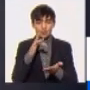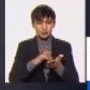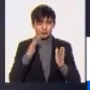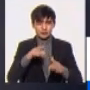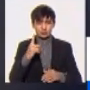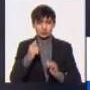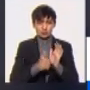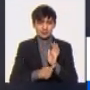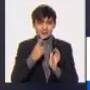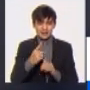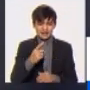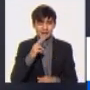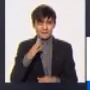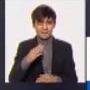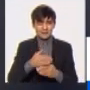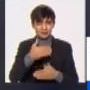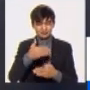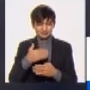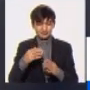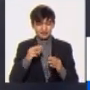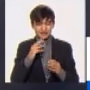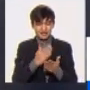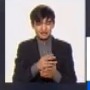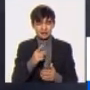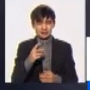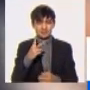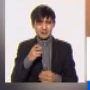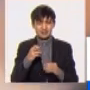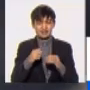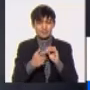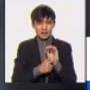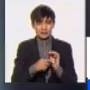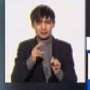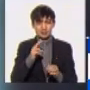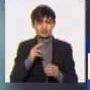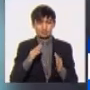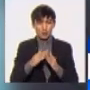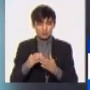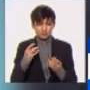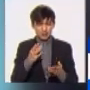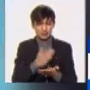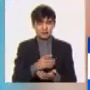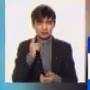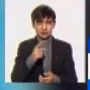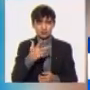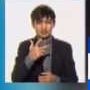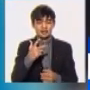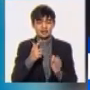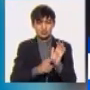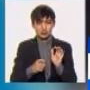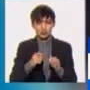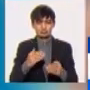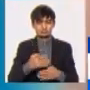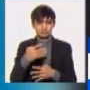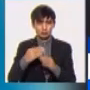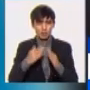161 пәтер иелері кооперативі бар, 217 кондоминиум бар. Ертеңнен бастап солар таратады. Бізде 1723 көп қабатты үй бар,